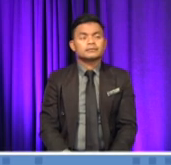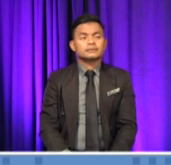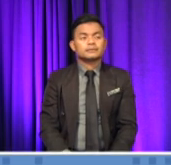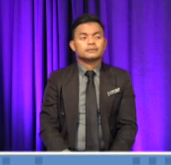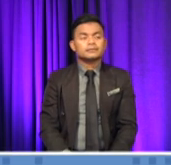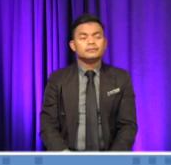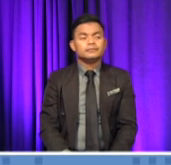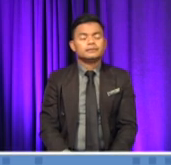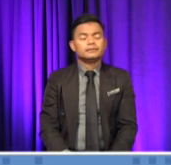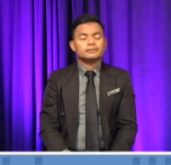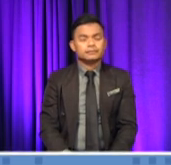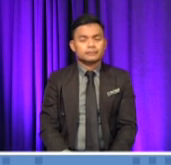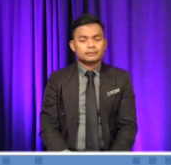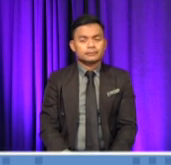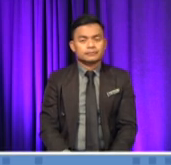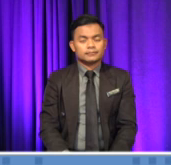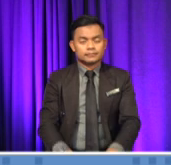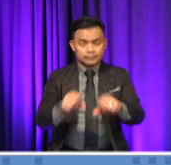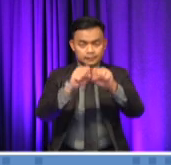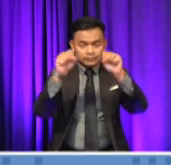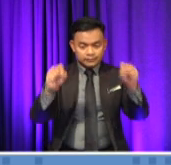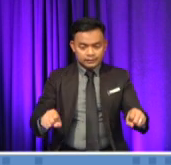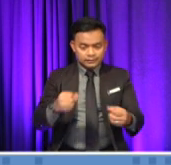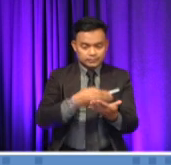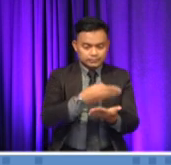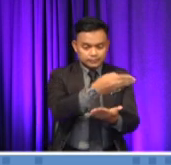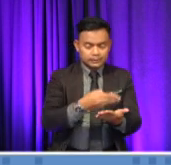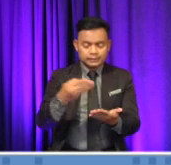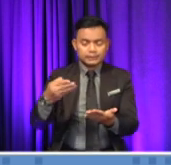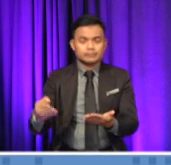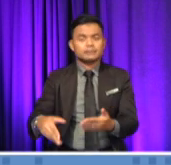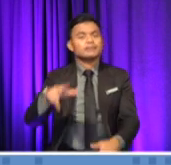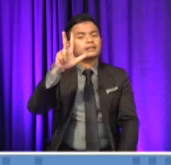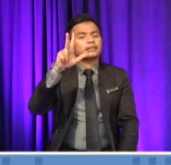seterusnya sistem pengagihan oke bagus 3